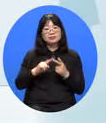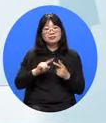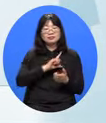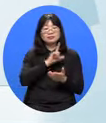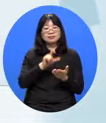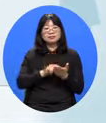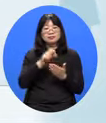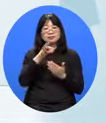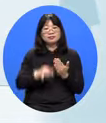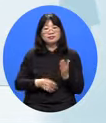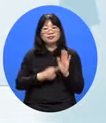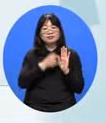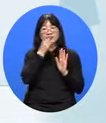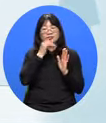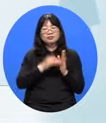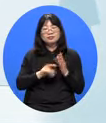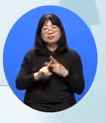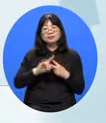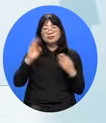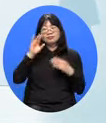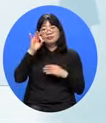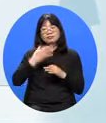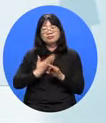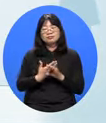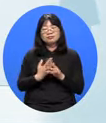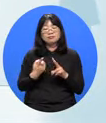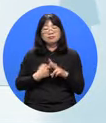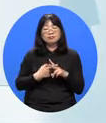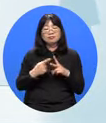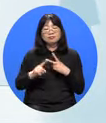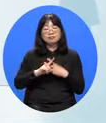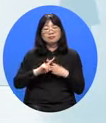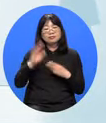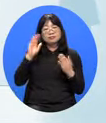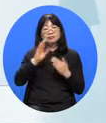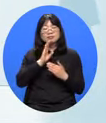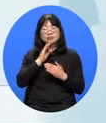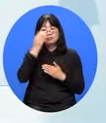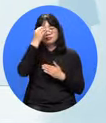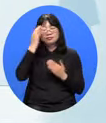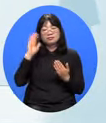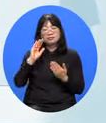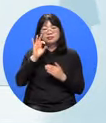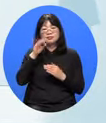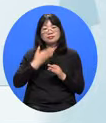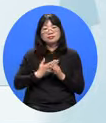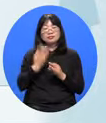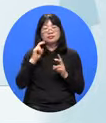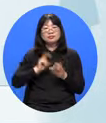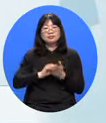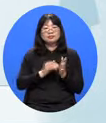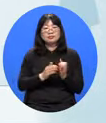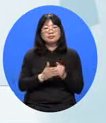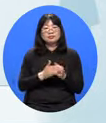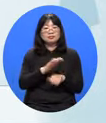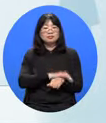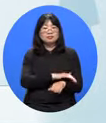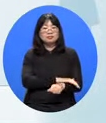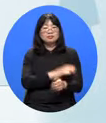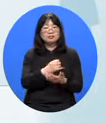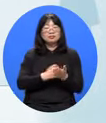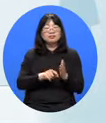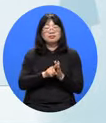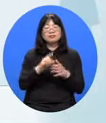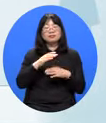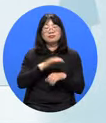나와 있고요. 예, 예. 중학생 같은 경우에 초등학생 그렇고 고등학생 같은 경우에는 취업을 해서 직업을 갖기 위한